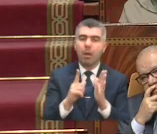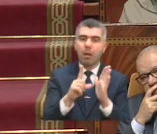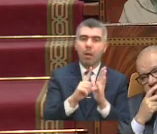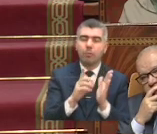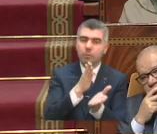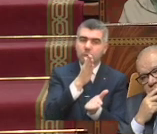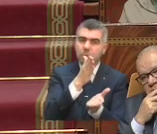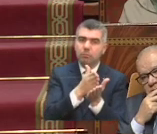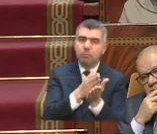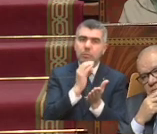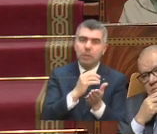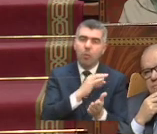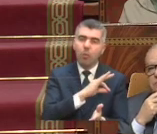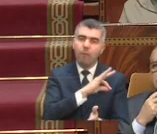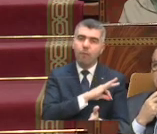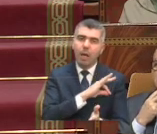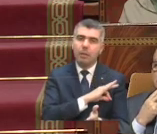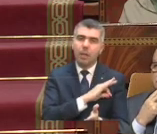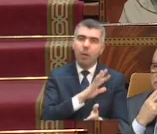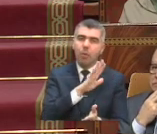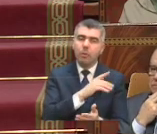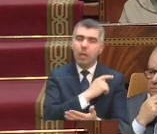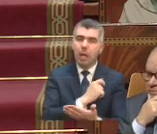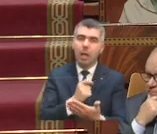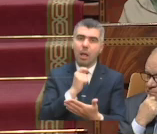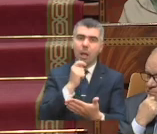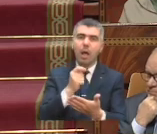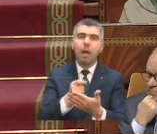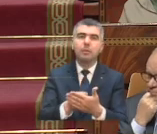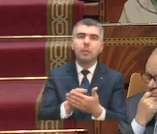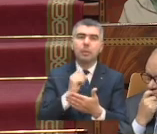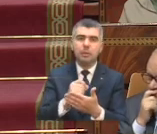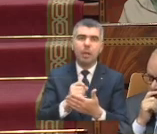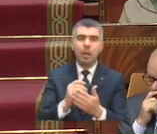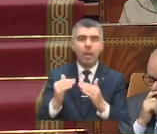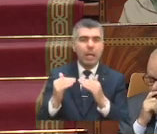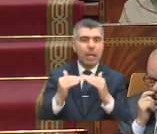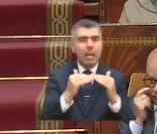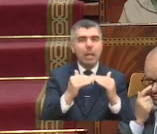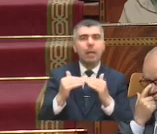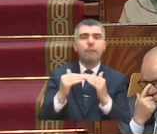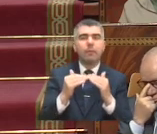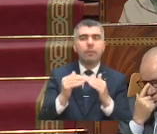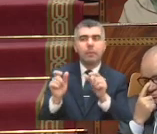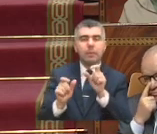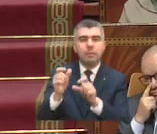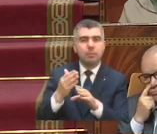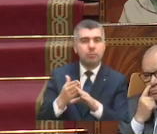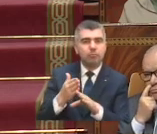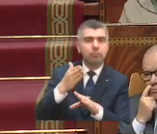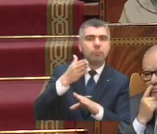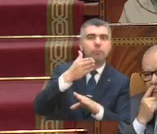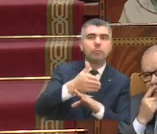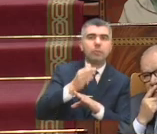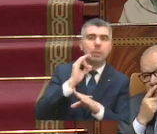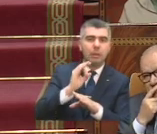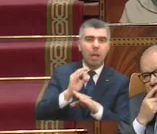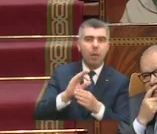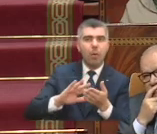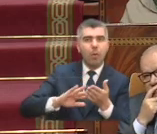المشروعة والاستفادة من الخدمات القضائية على أساس المساواة بين المواطنين في الولوج إليها والإنصاف في